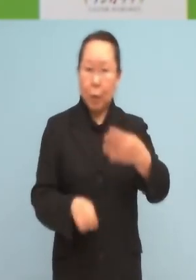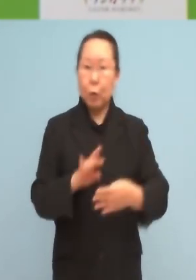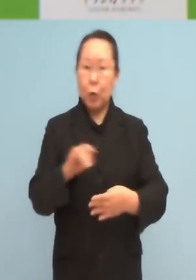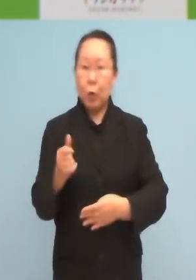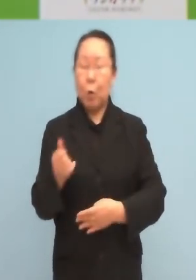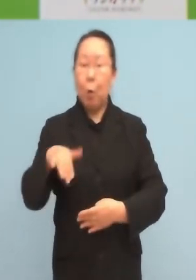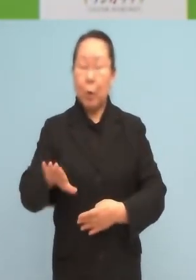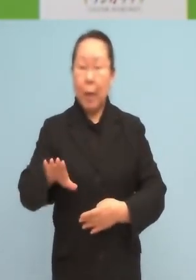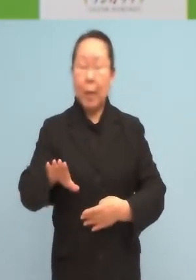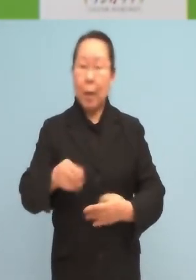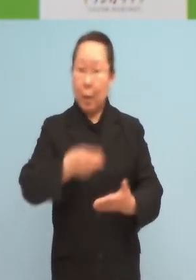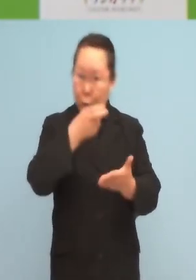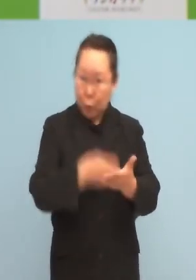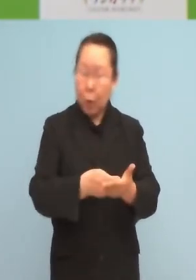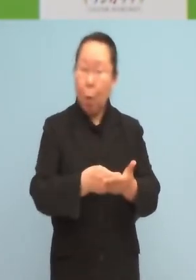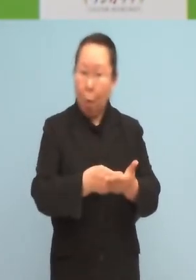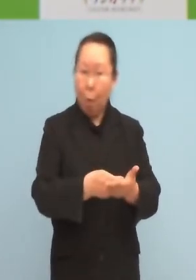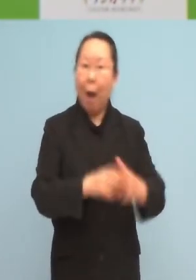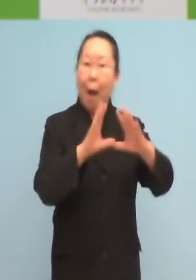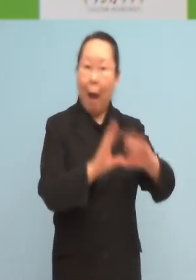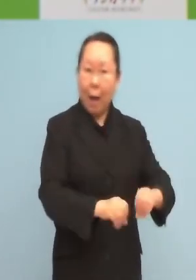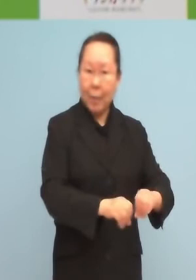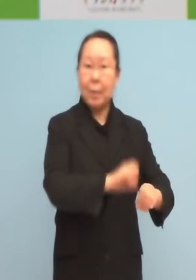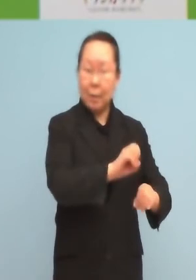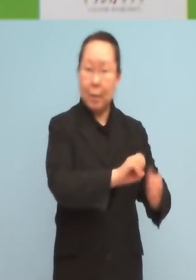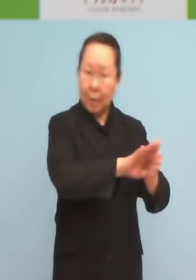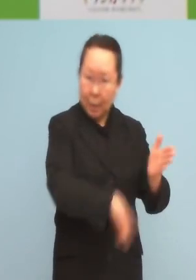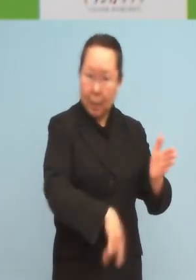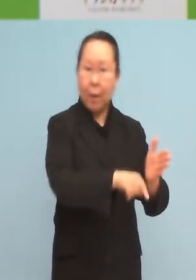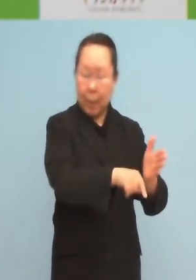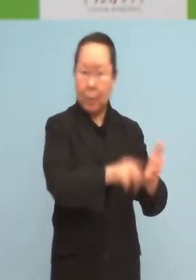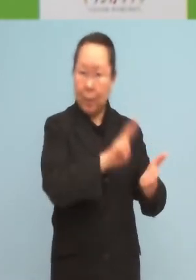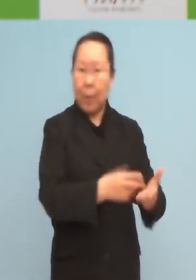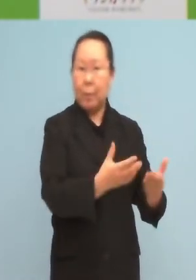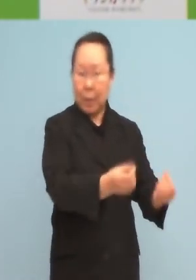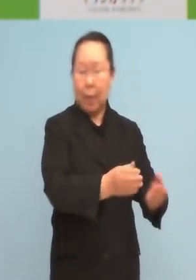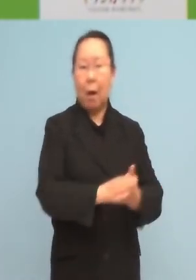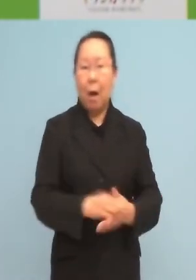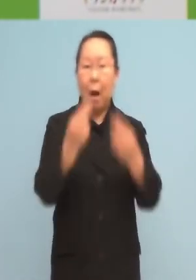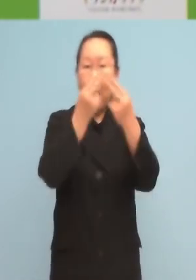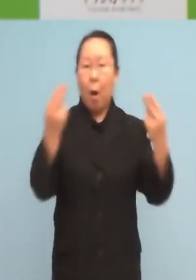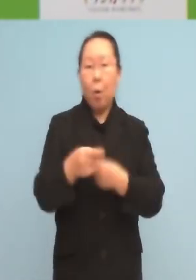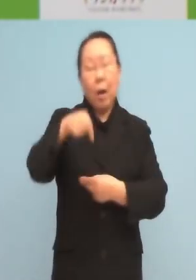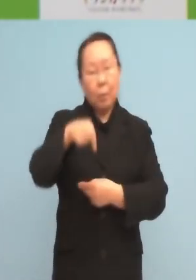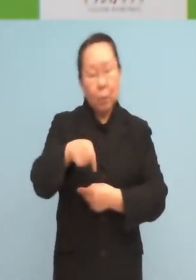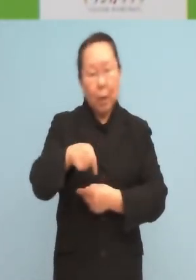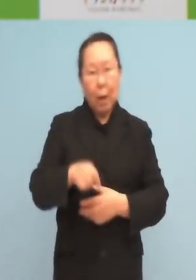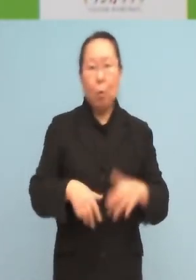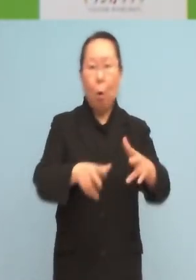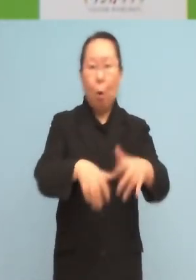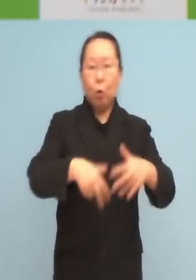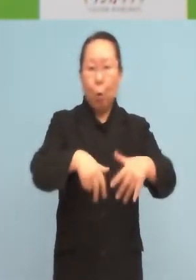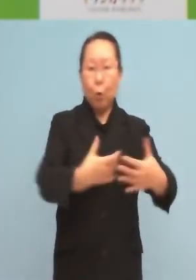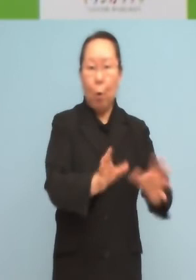物種子法が、廃止されることになりまして、道内のですね、あの農業団体の